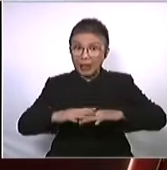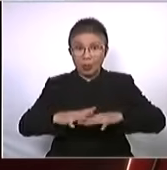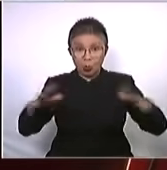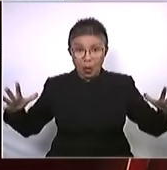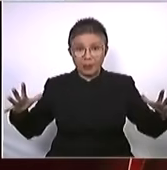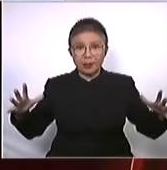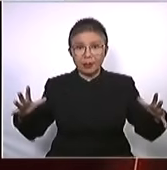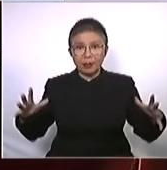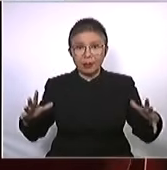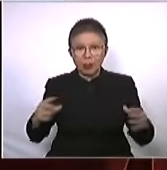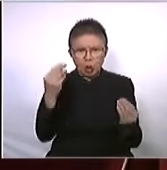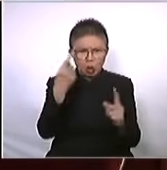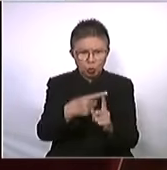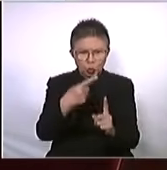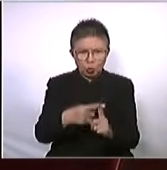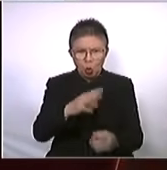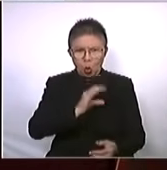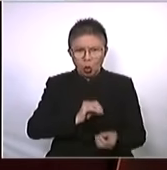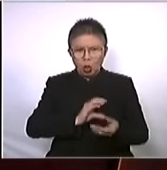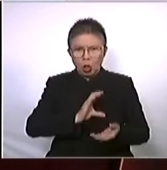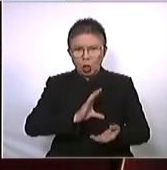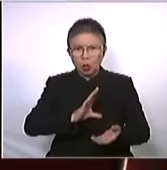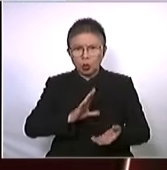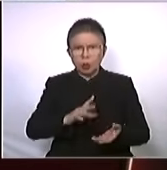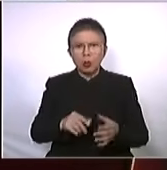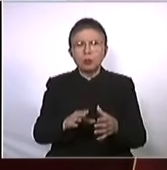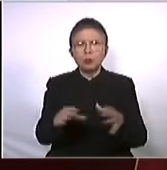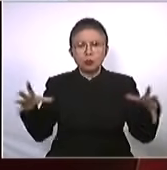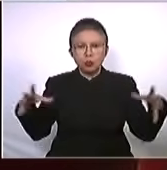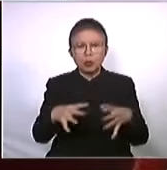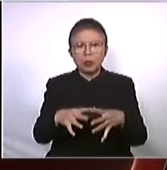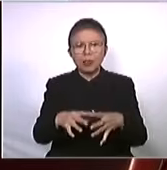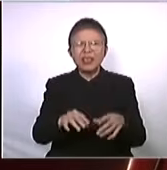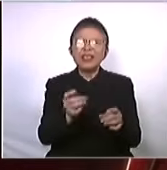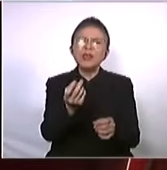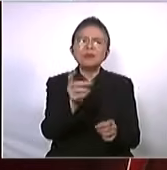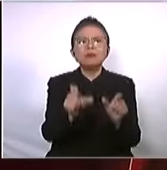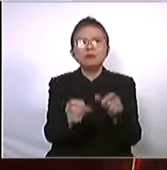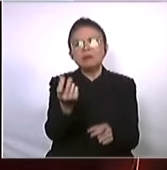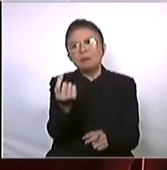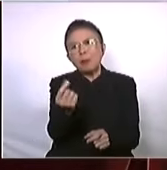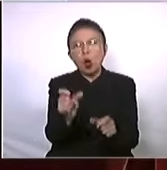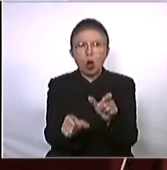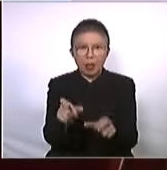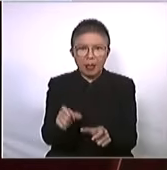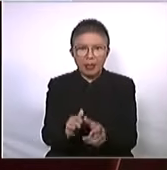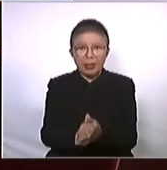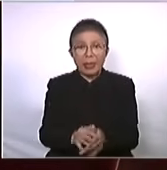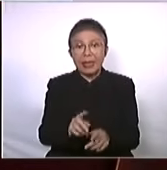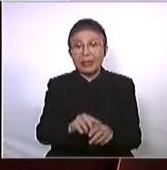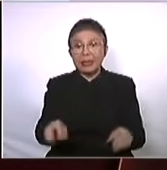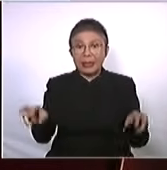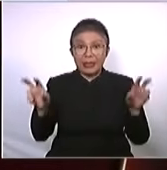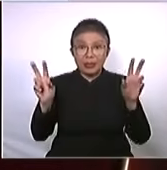berlebihan akumulasi kekayaan hanya di segelitir orang dan selalu menjadi